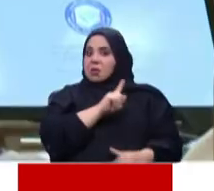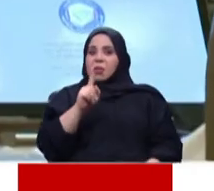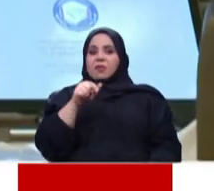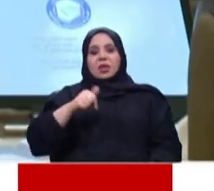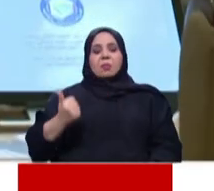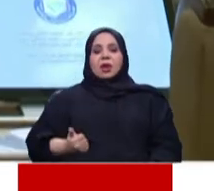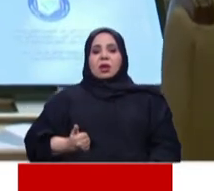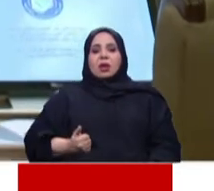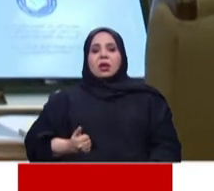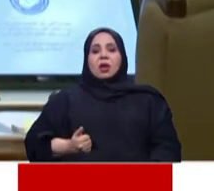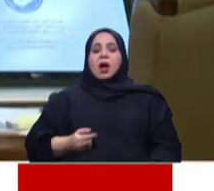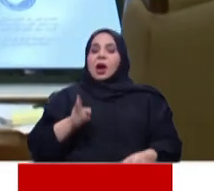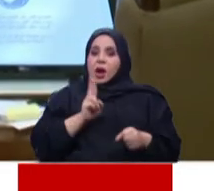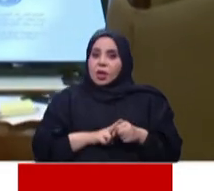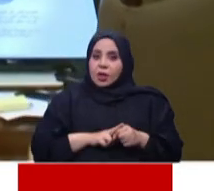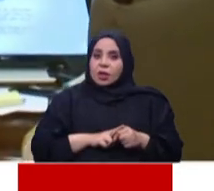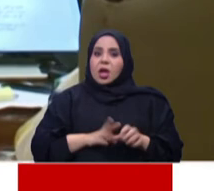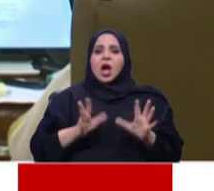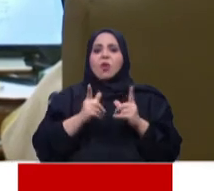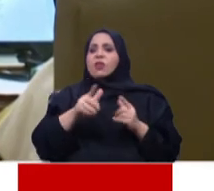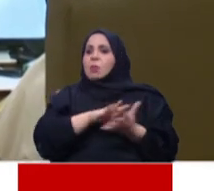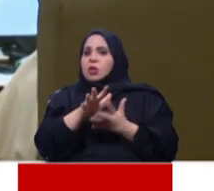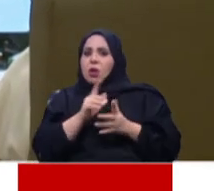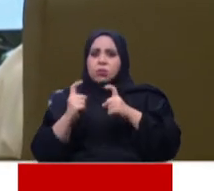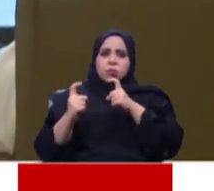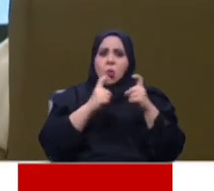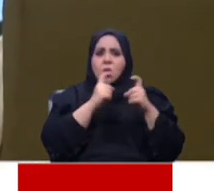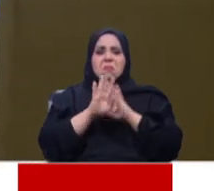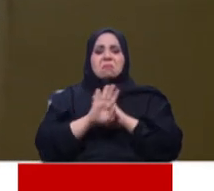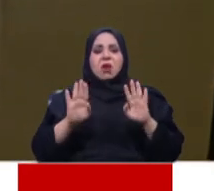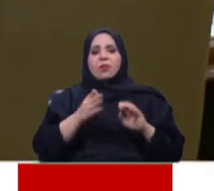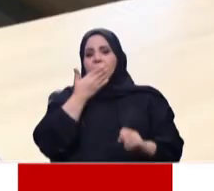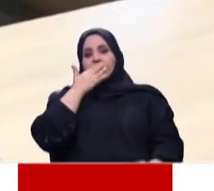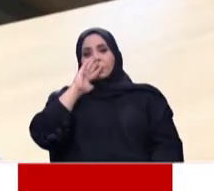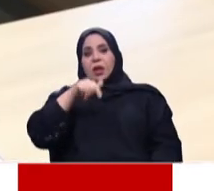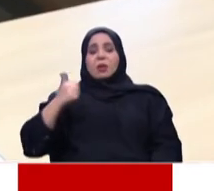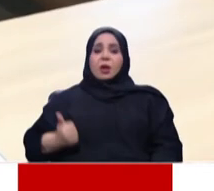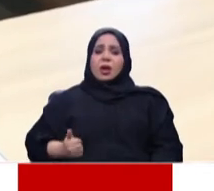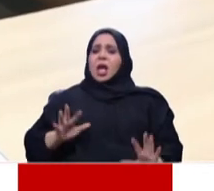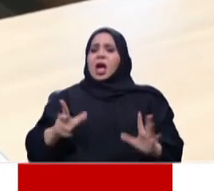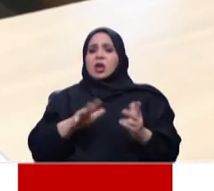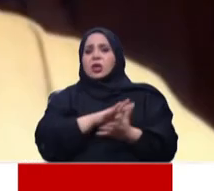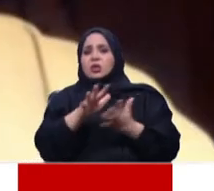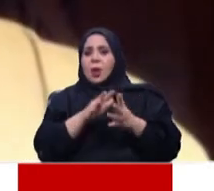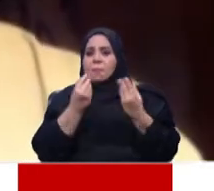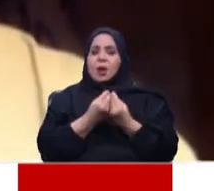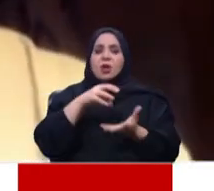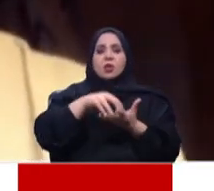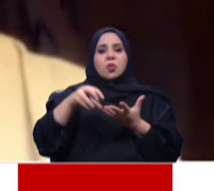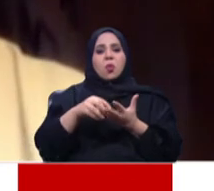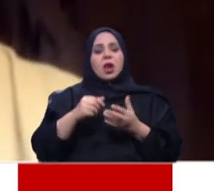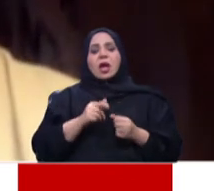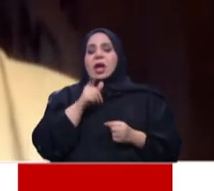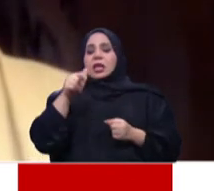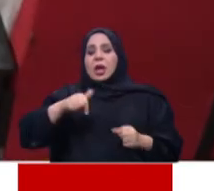للدول أو دون الدخول في منازعات أو زرع المشاكل بين الدول. فالسياسة